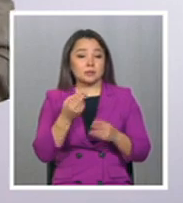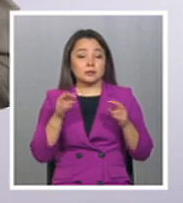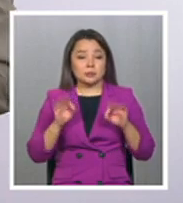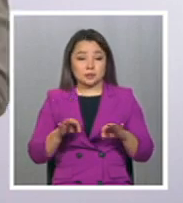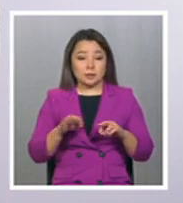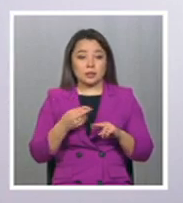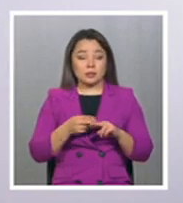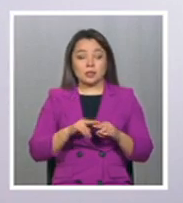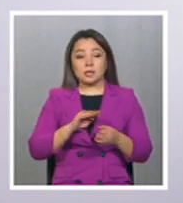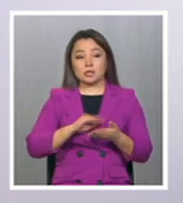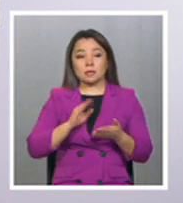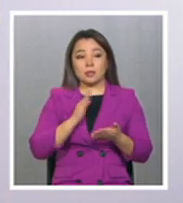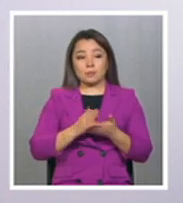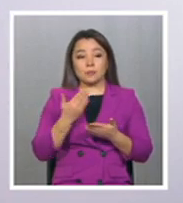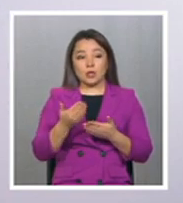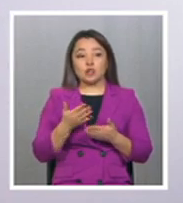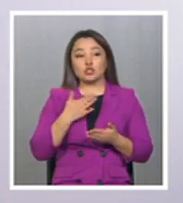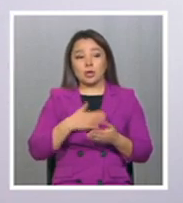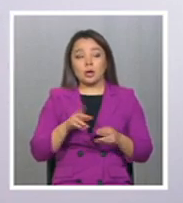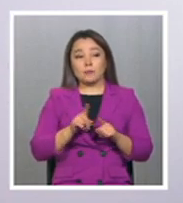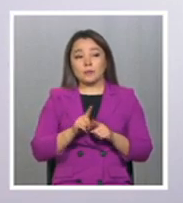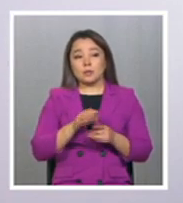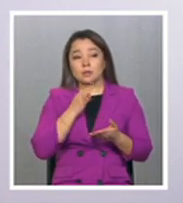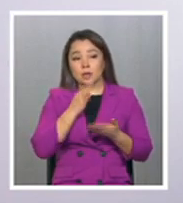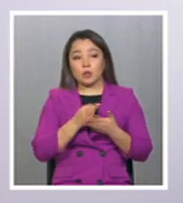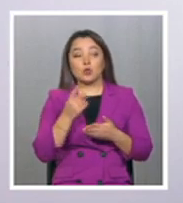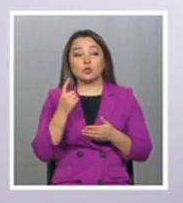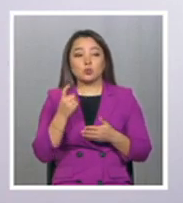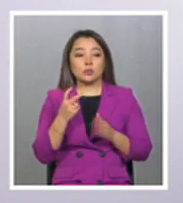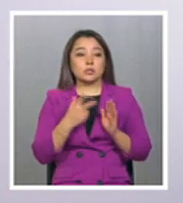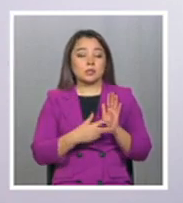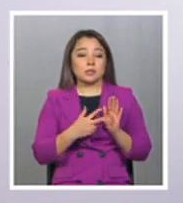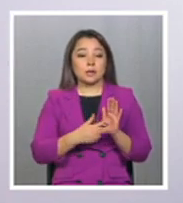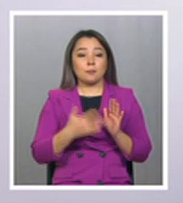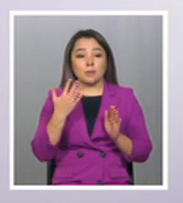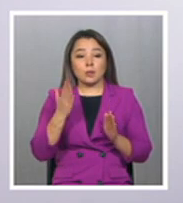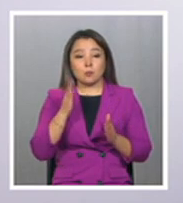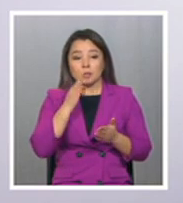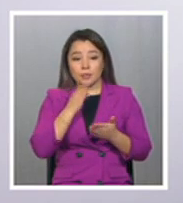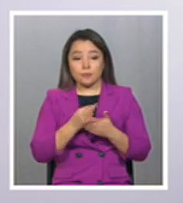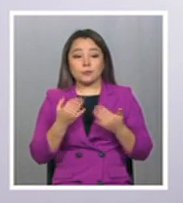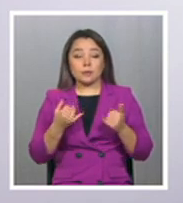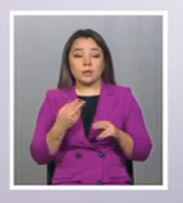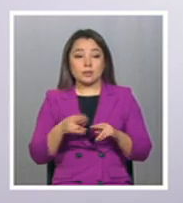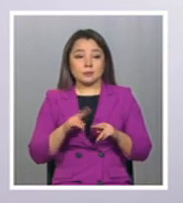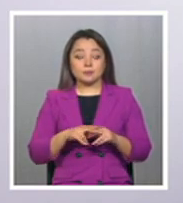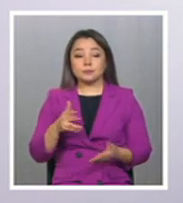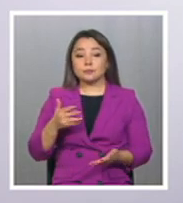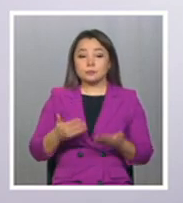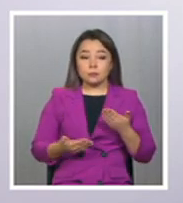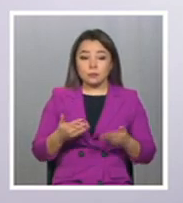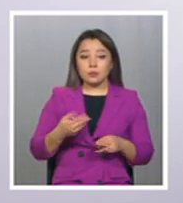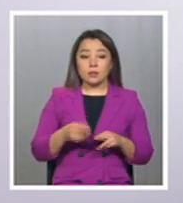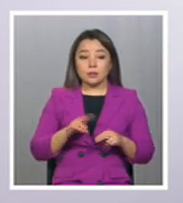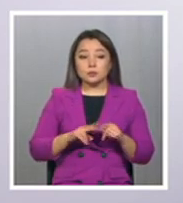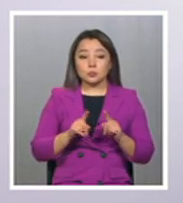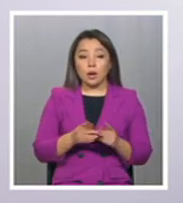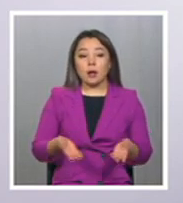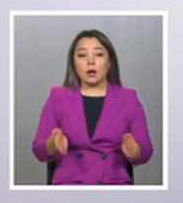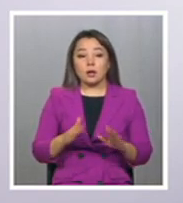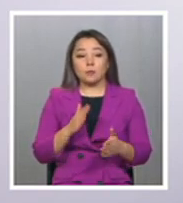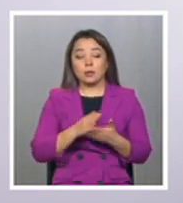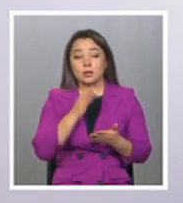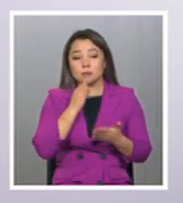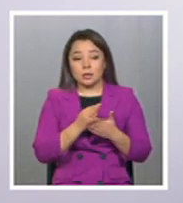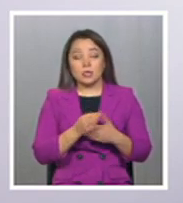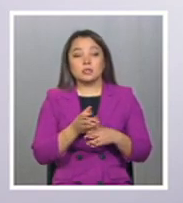Жазып қояйық. Жай бөлшекпен бізде 100-ден 85 болады. Алайда балалар, егер жай бөлшекпен қалдыратын болсақ,